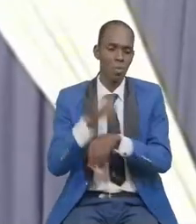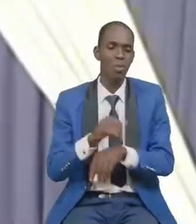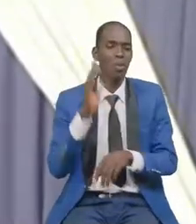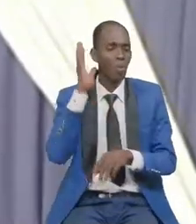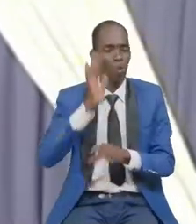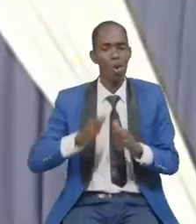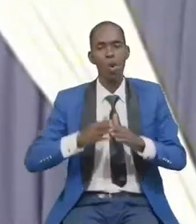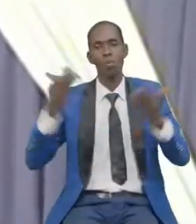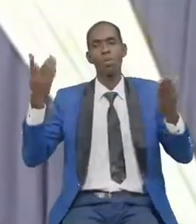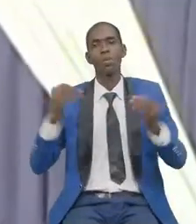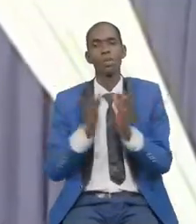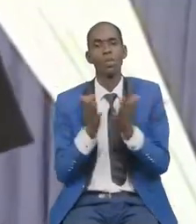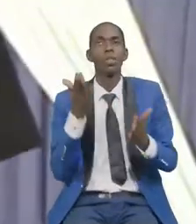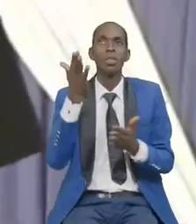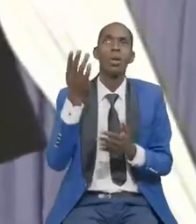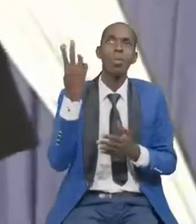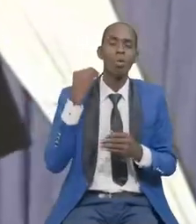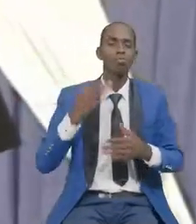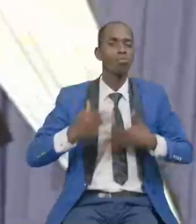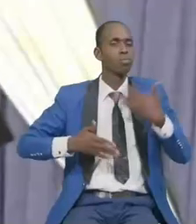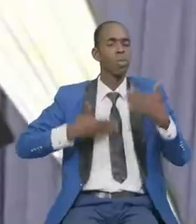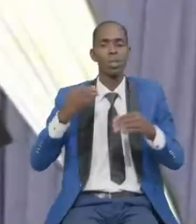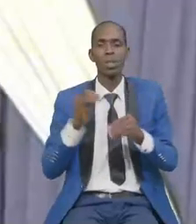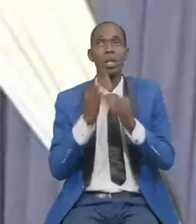Il y avait la joie au ciel.